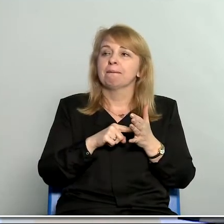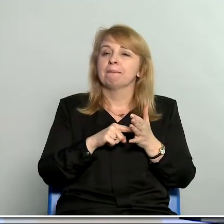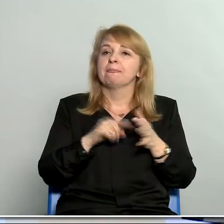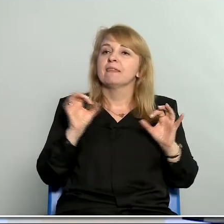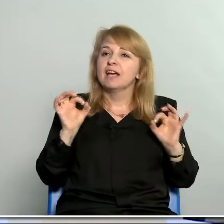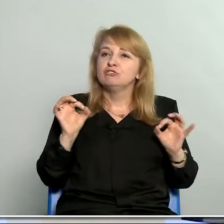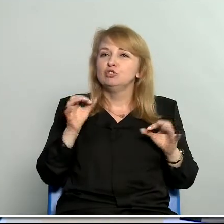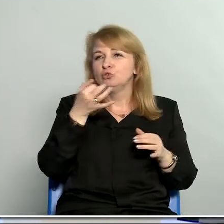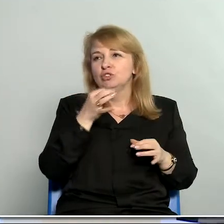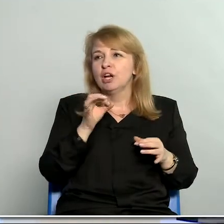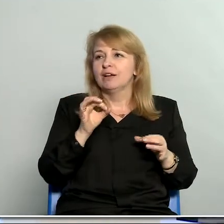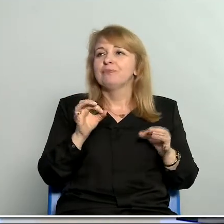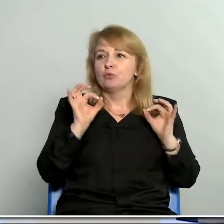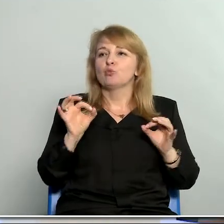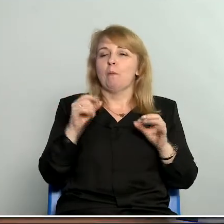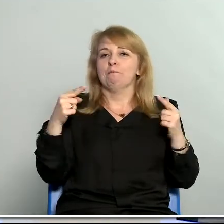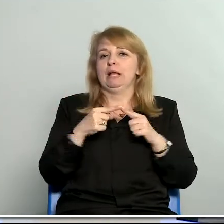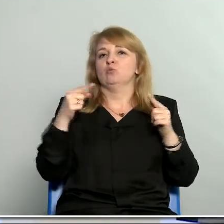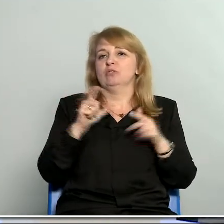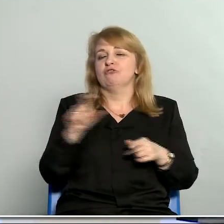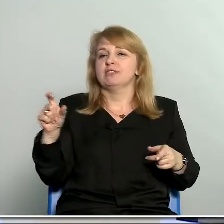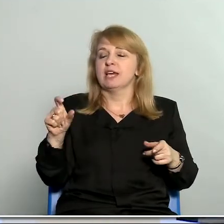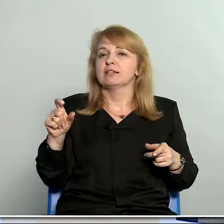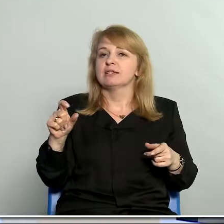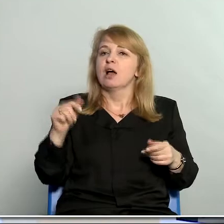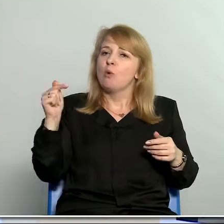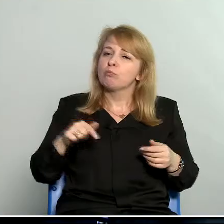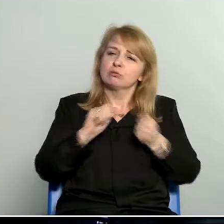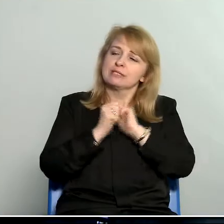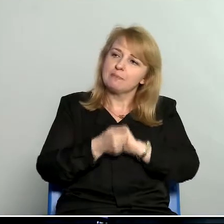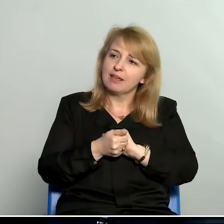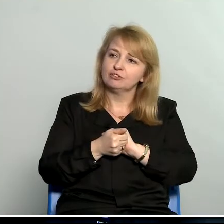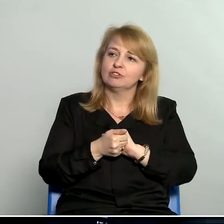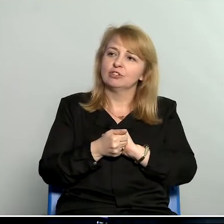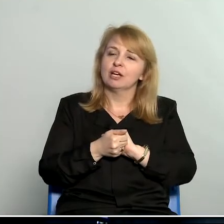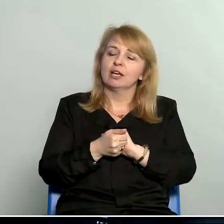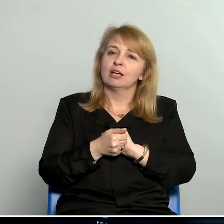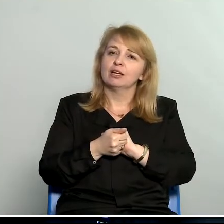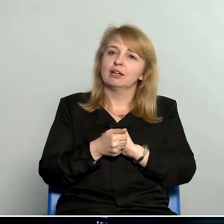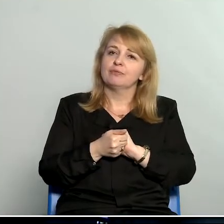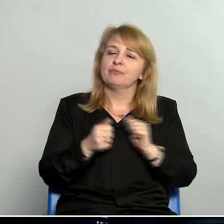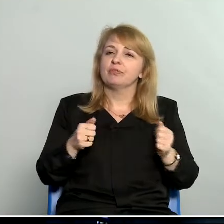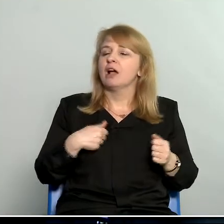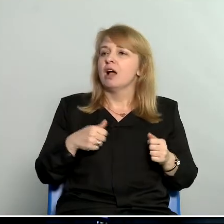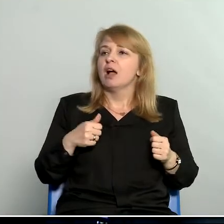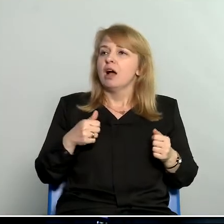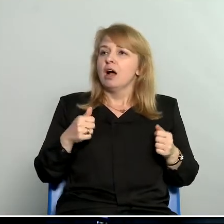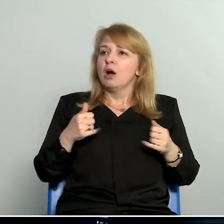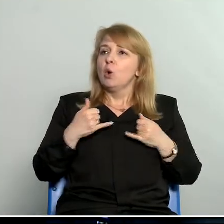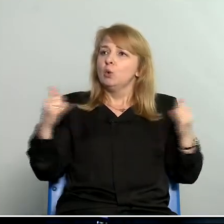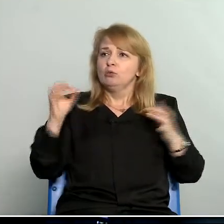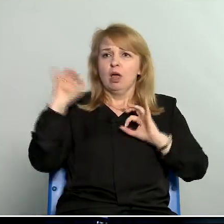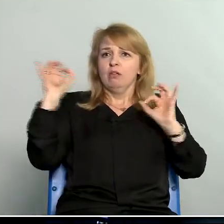taki dobry moment na rozstrzygnięcie, na rozwijanie pewnych wątpliwości czy obaw. Mówiło się dużo o tym, że instrumenty zwrotne będą